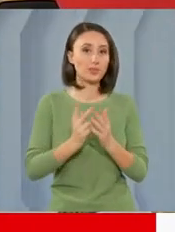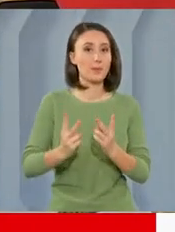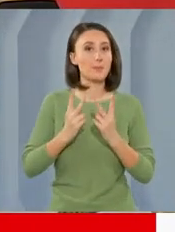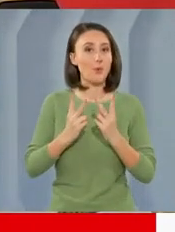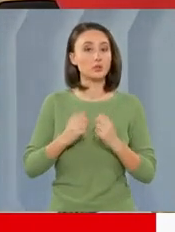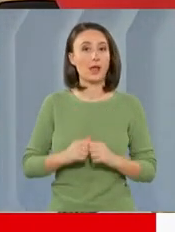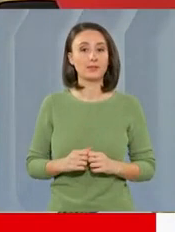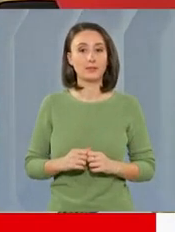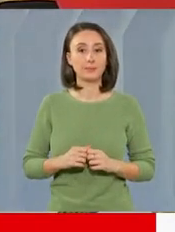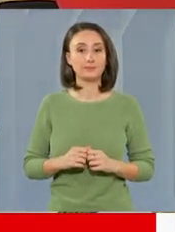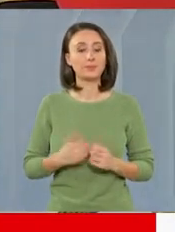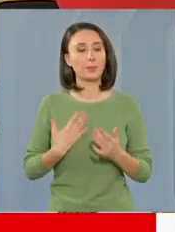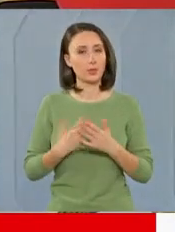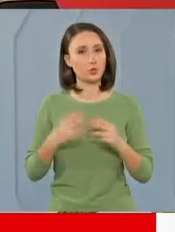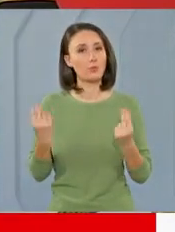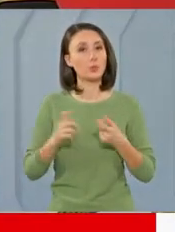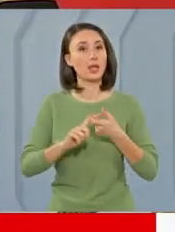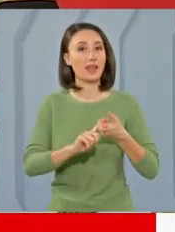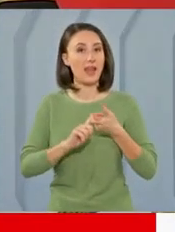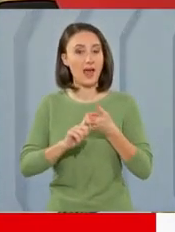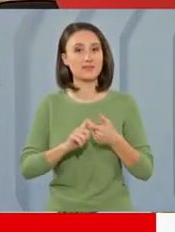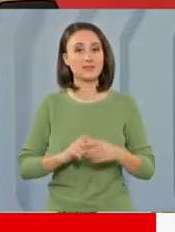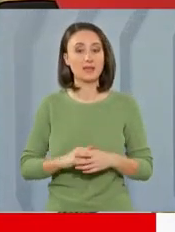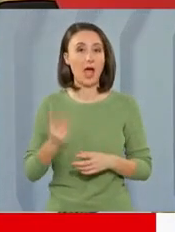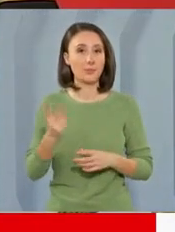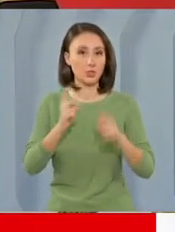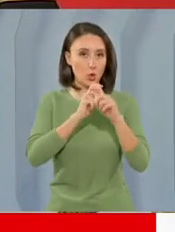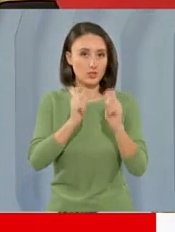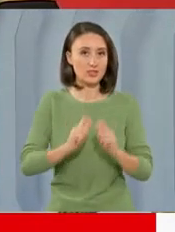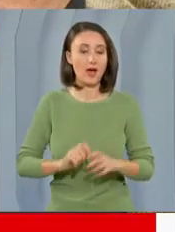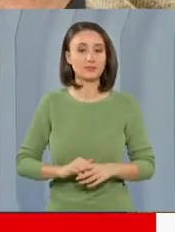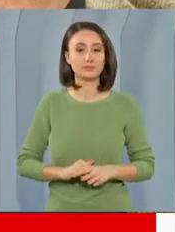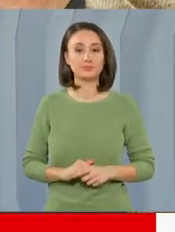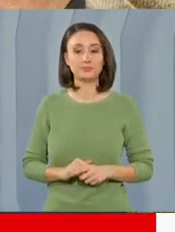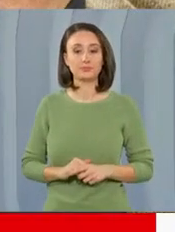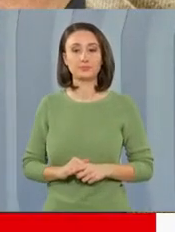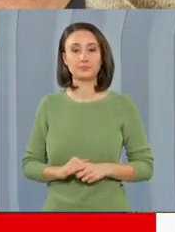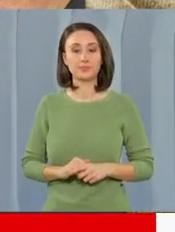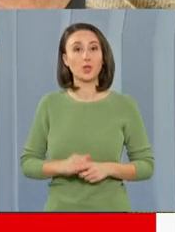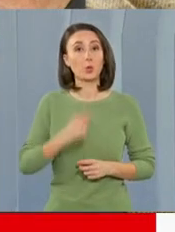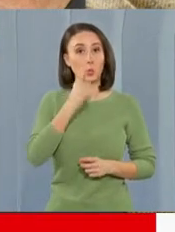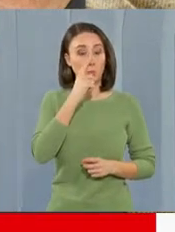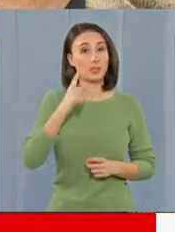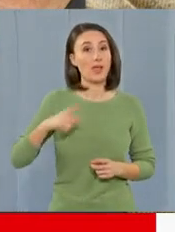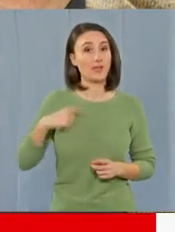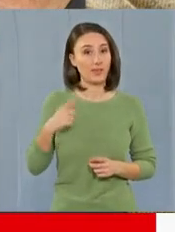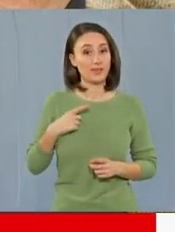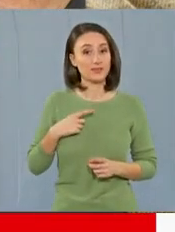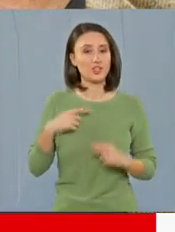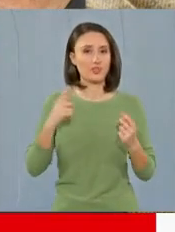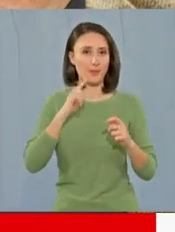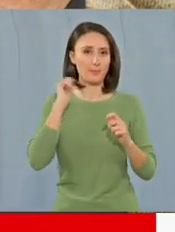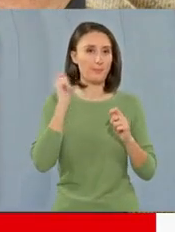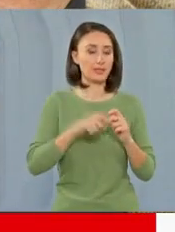să aprofundeze relațiile și să consolideze cooperarea economică între Rusia și China. Rusia este supusă unor